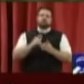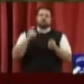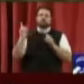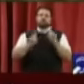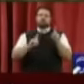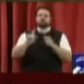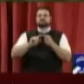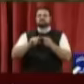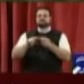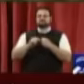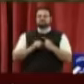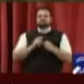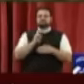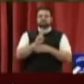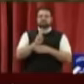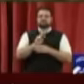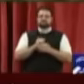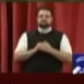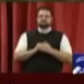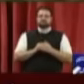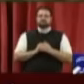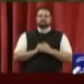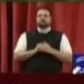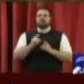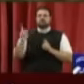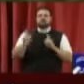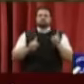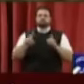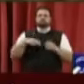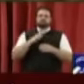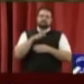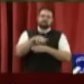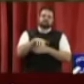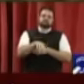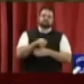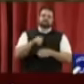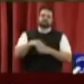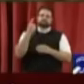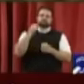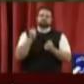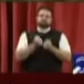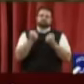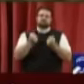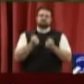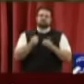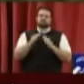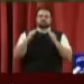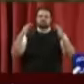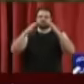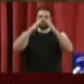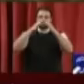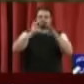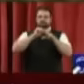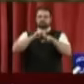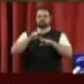Deci, atenție, oricare care este implicat într-o treabă de vârf, ăla e cel